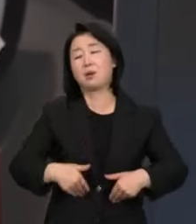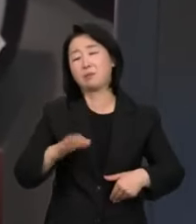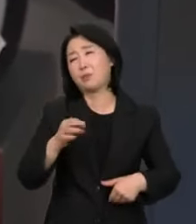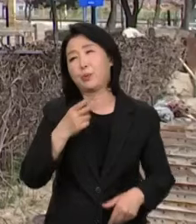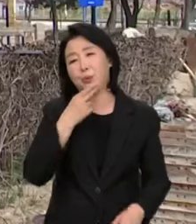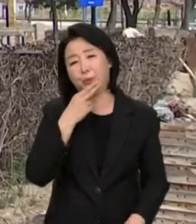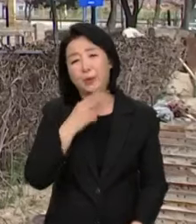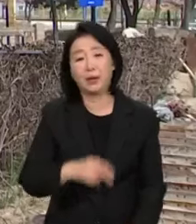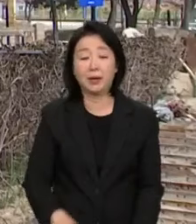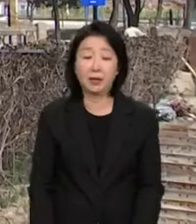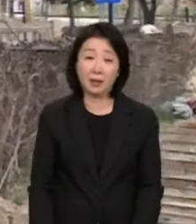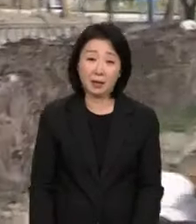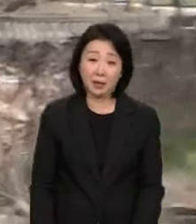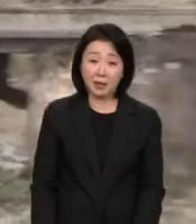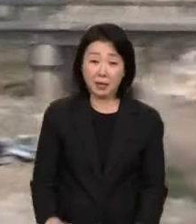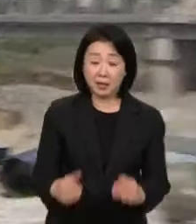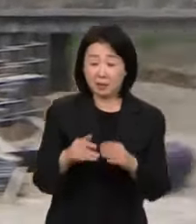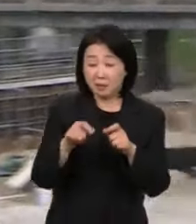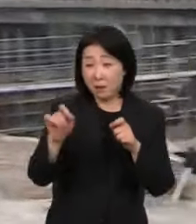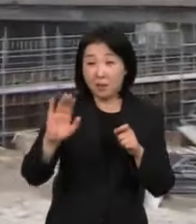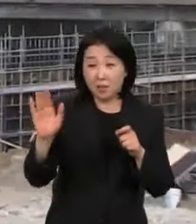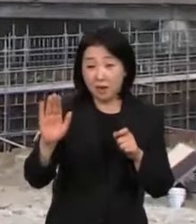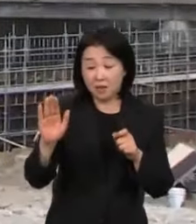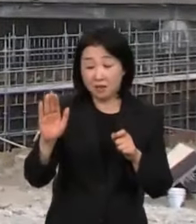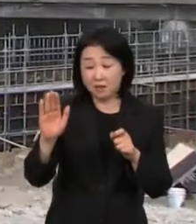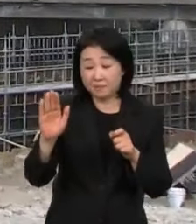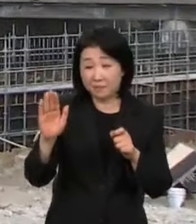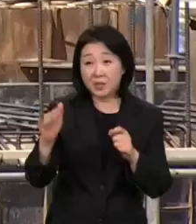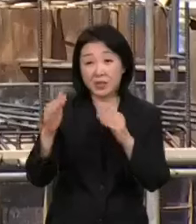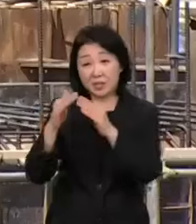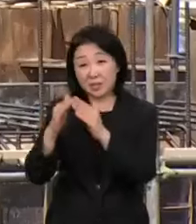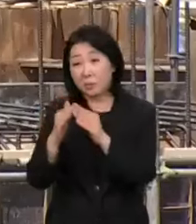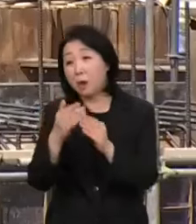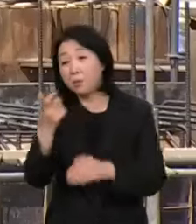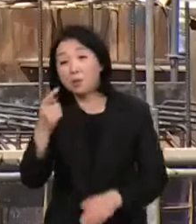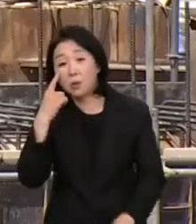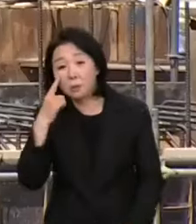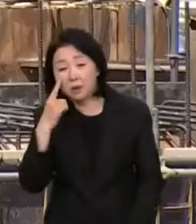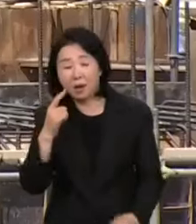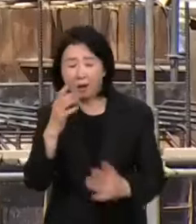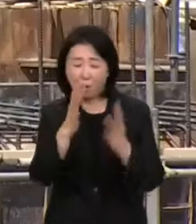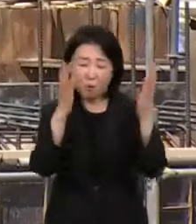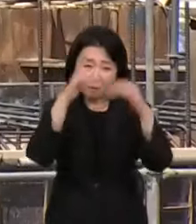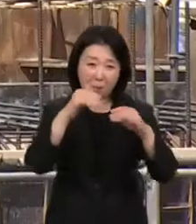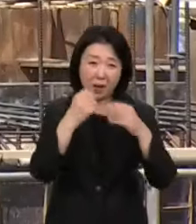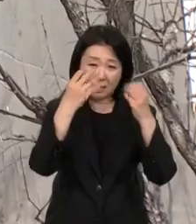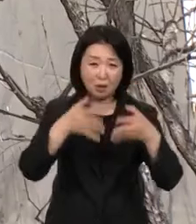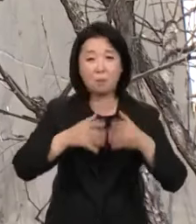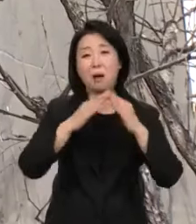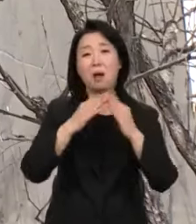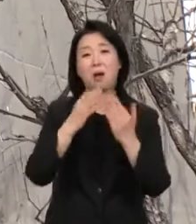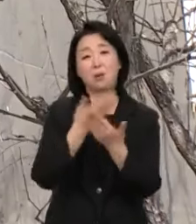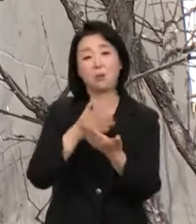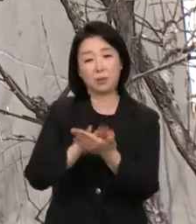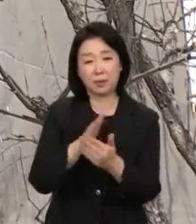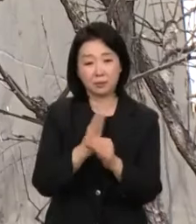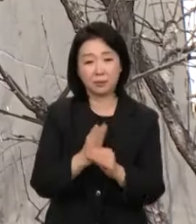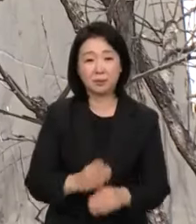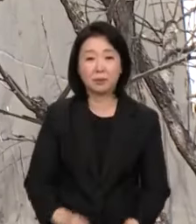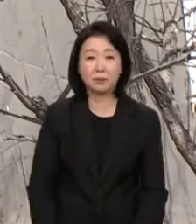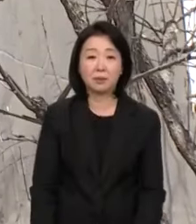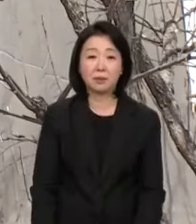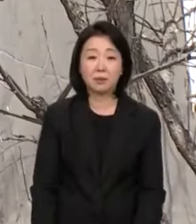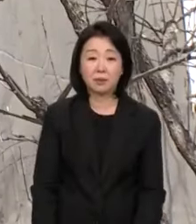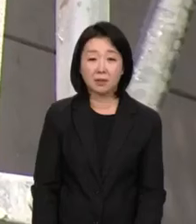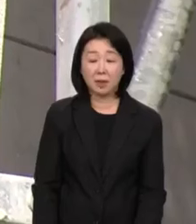없습니다. 최 씨 집에서 멀지 않은 펜션 단지로 가봅니다. 완전히 탄 건물을 새로 짓는 공사가 한창입니다.